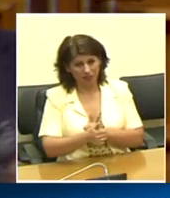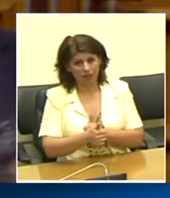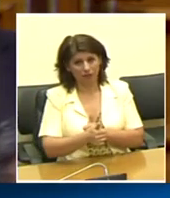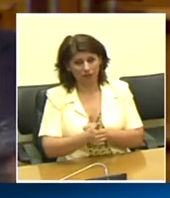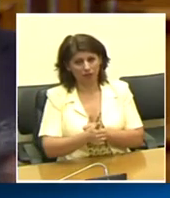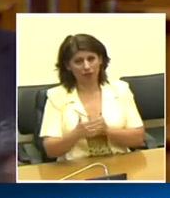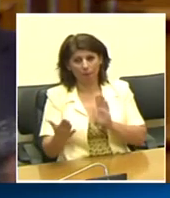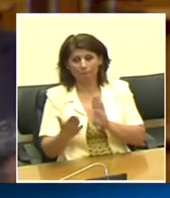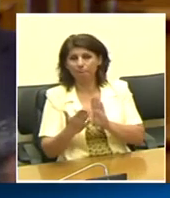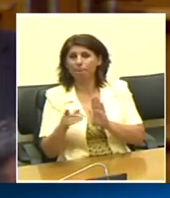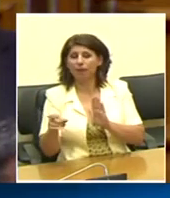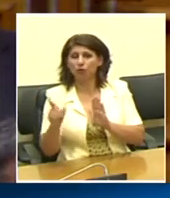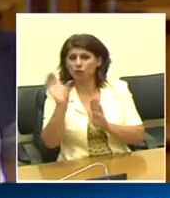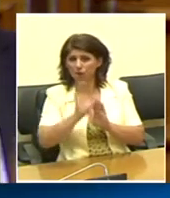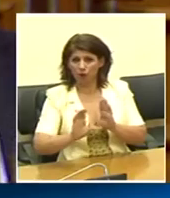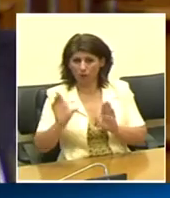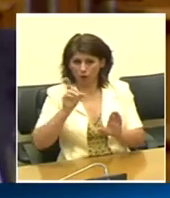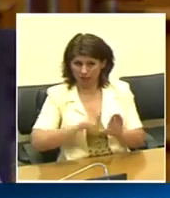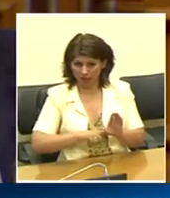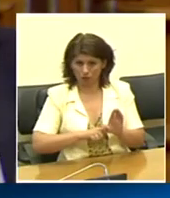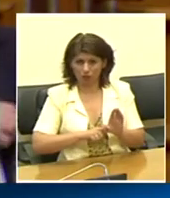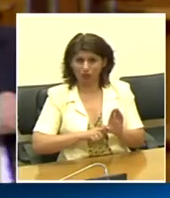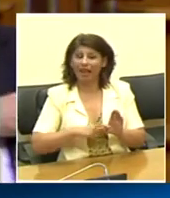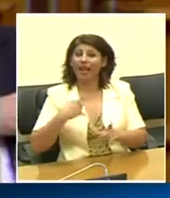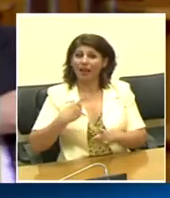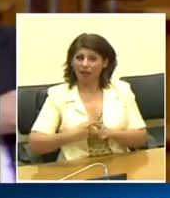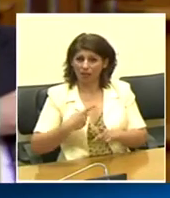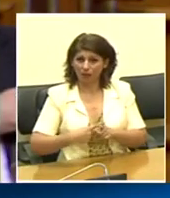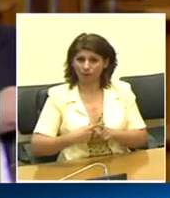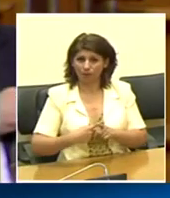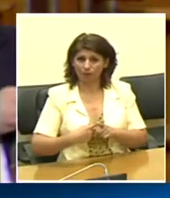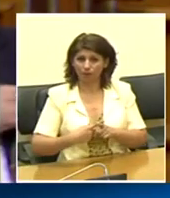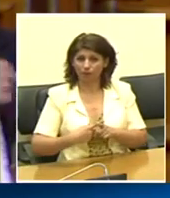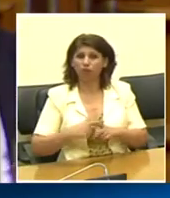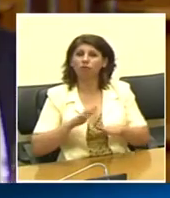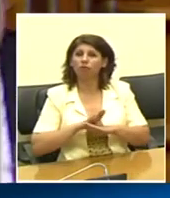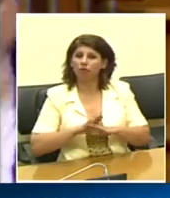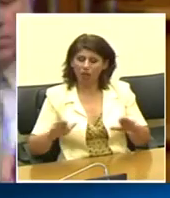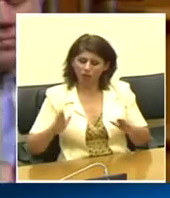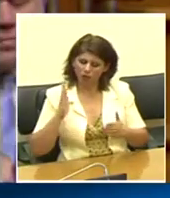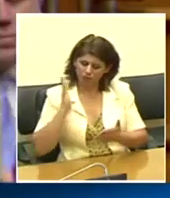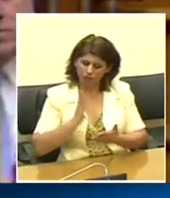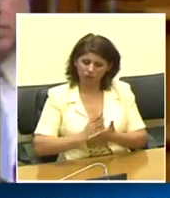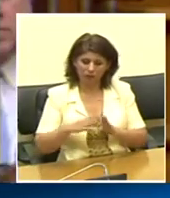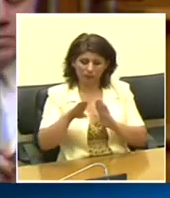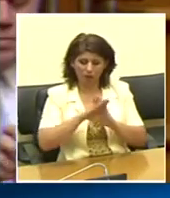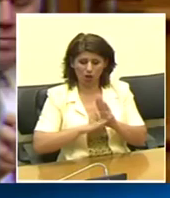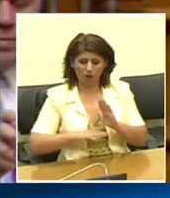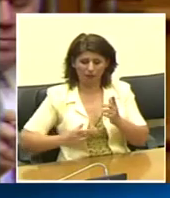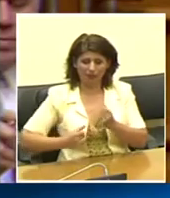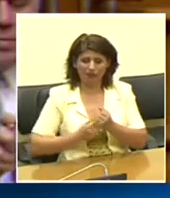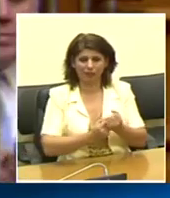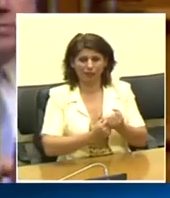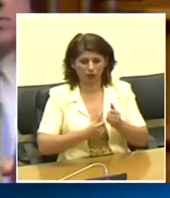απέναντι στους Ευρωπαίους εταίρους. Η Ελλάδα τελειώνει οριστικά τα προγράμματα στήριξης τον